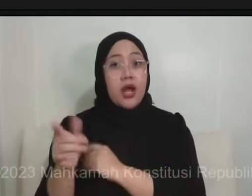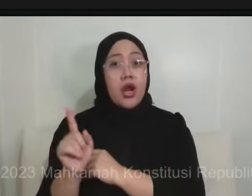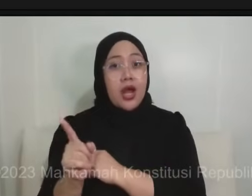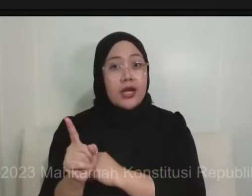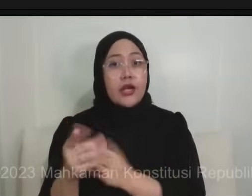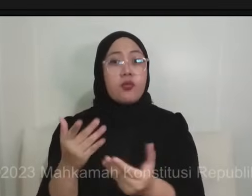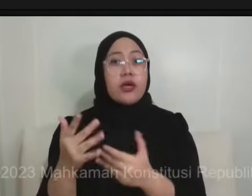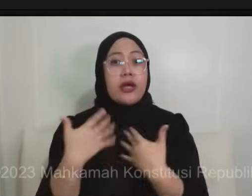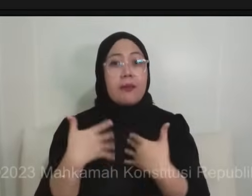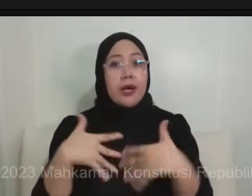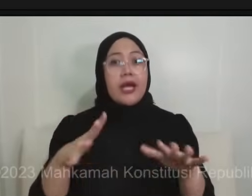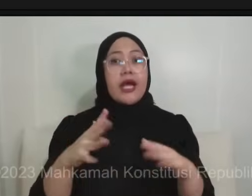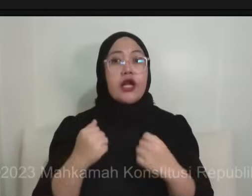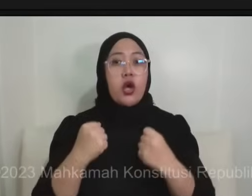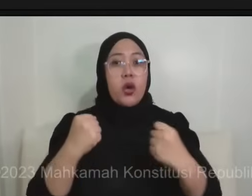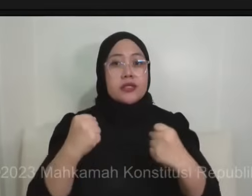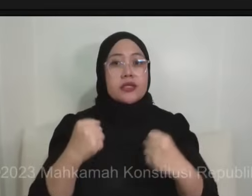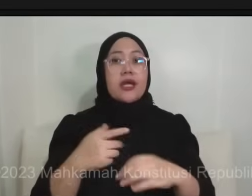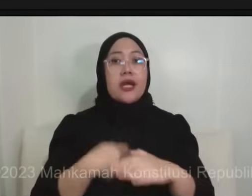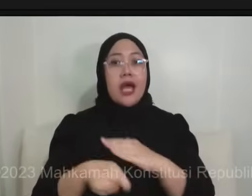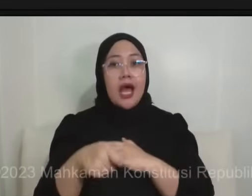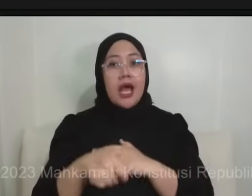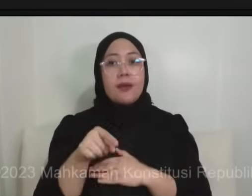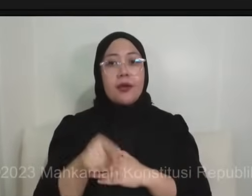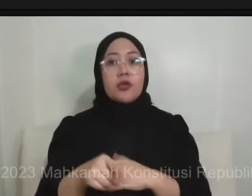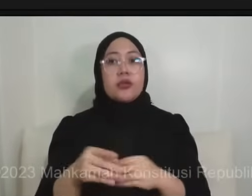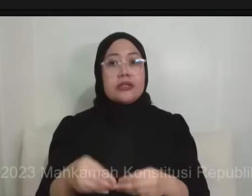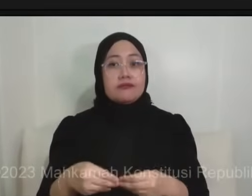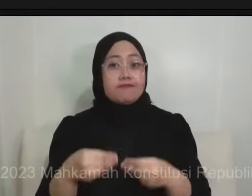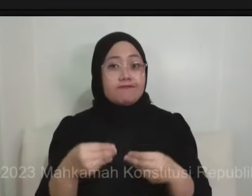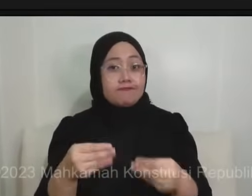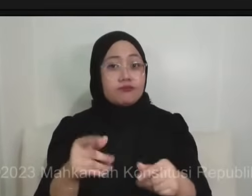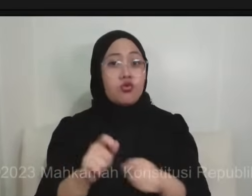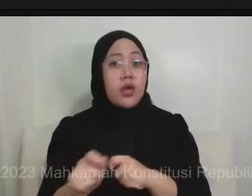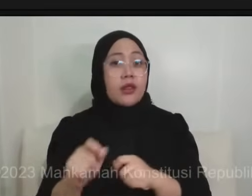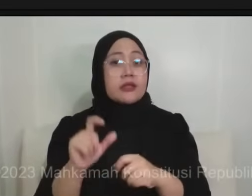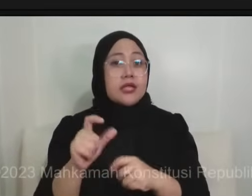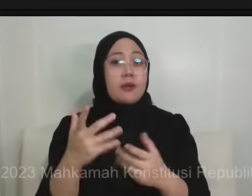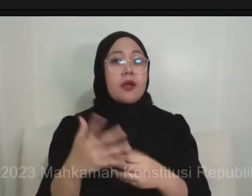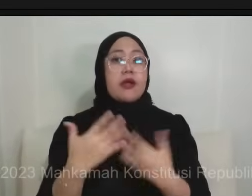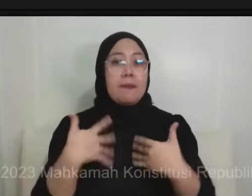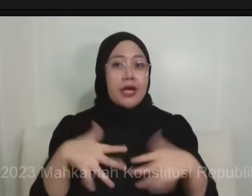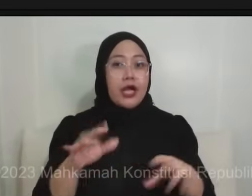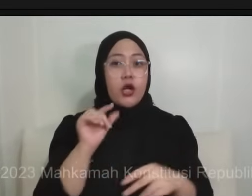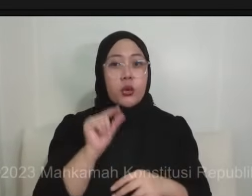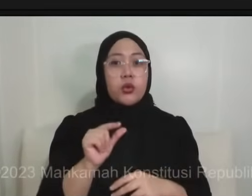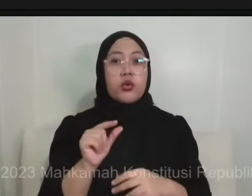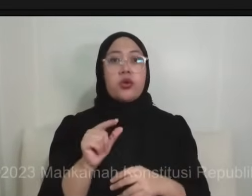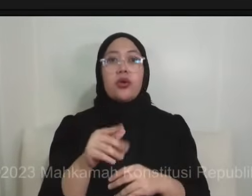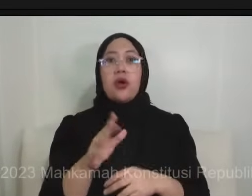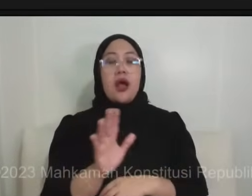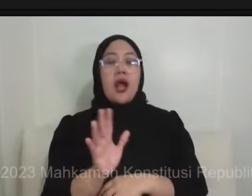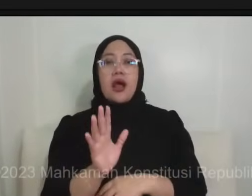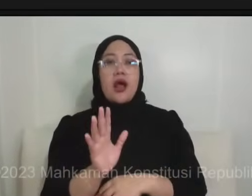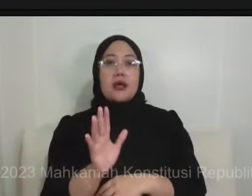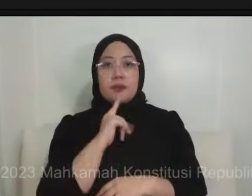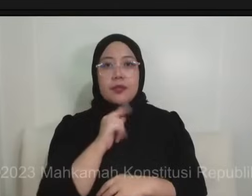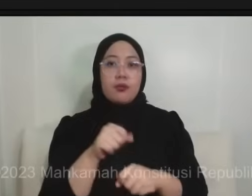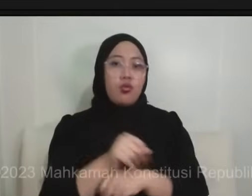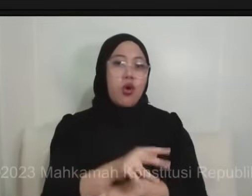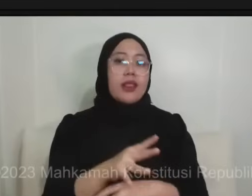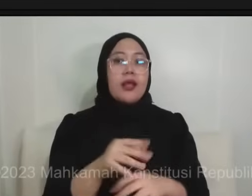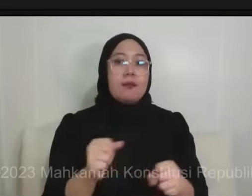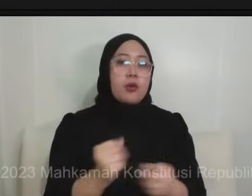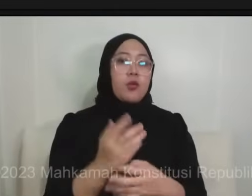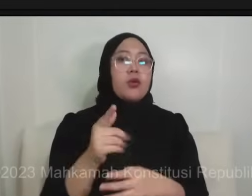kemerdekaan kekuasaan kehakiman itu diselenggarakan dalam bentuk kemerdekaan untuk tidak melakukan sesuatu The Down judicial